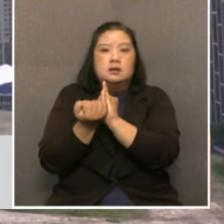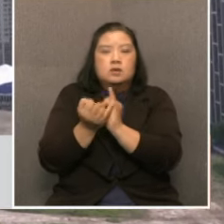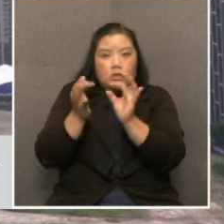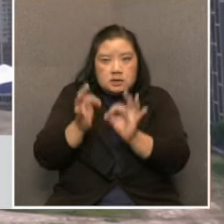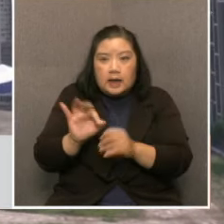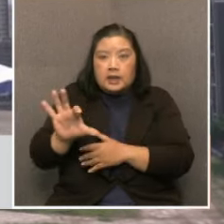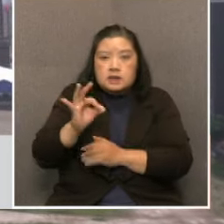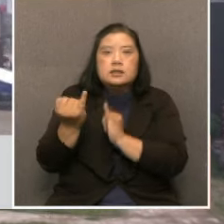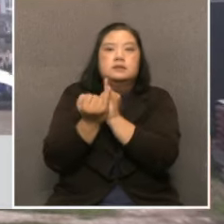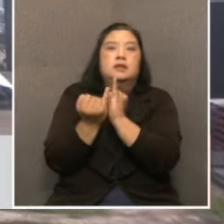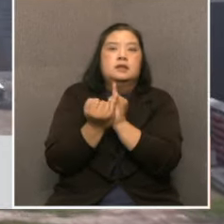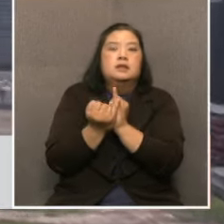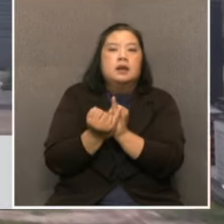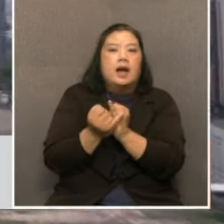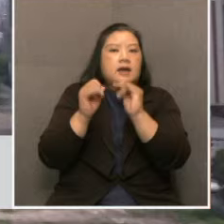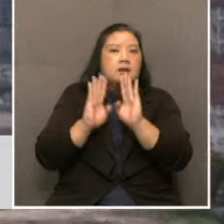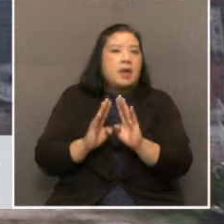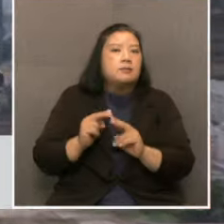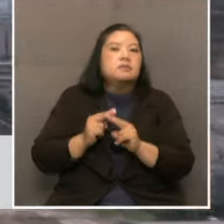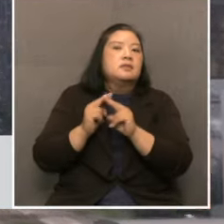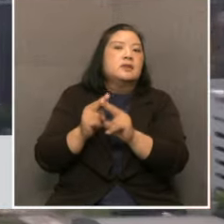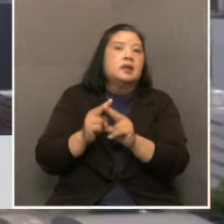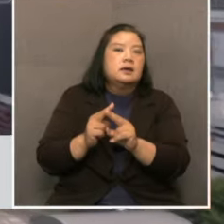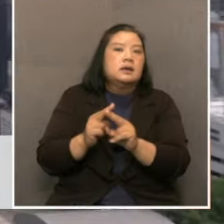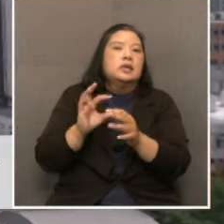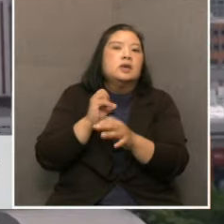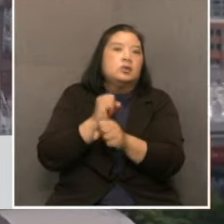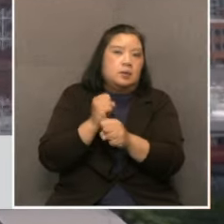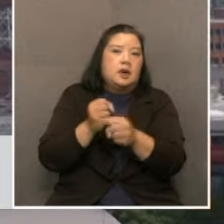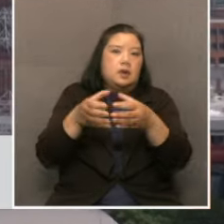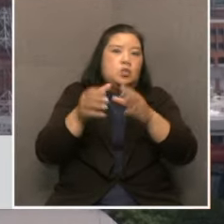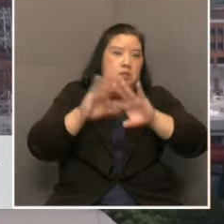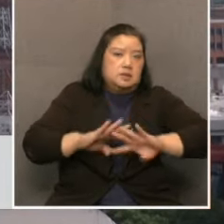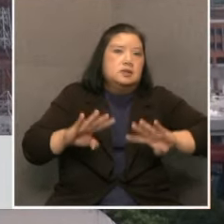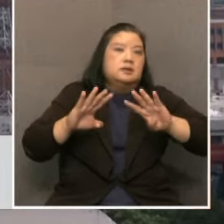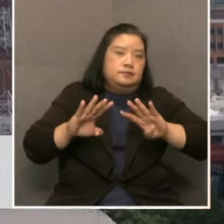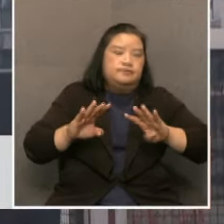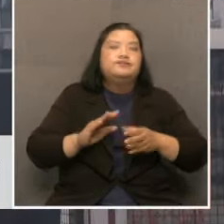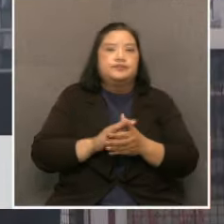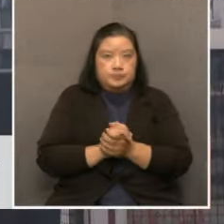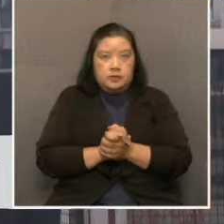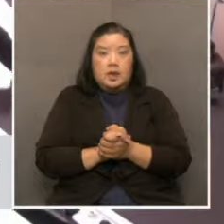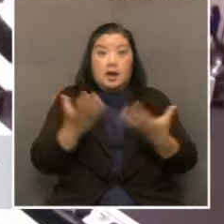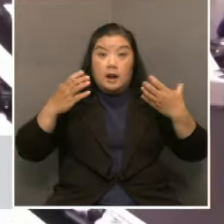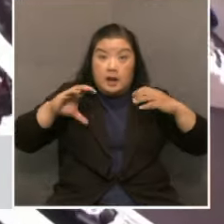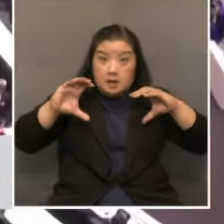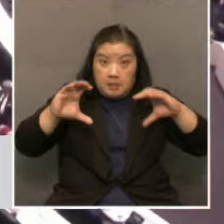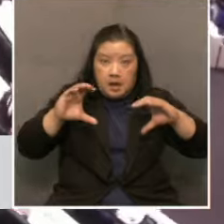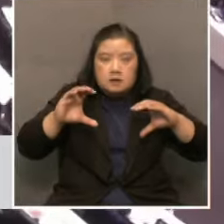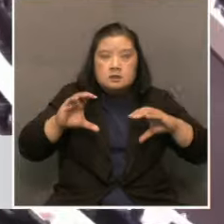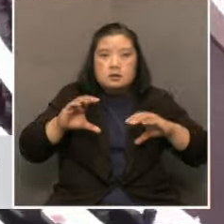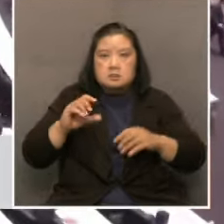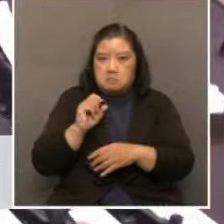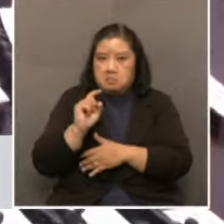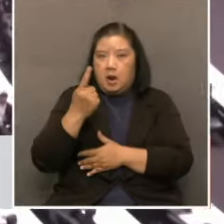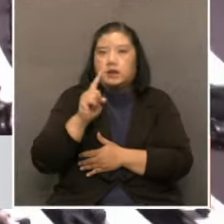อันนี้ก็เป็นเรื่องของนโยบายต่างประเทศในภูมิภาค เท่ากับว่าหลังจากนี้เนี่ยคือรัฐบาลใหม่สิ่งที่อาจจะต้องทำก็คือ